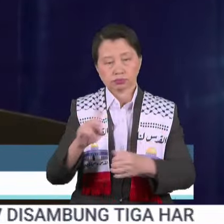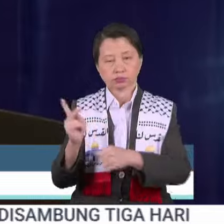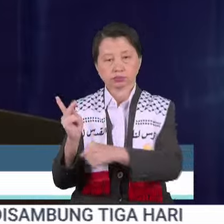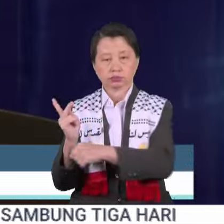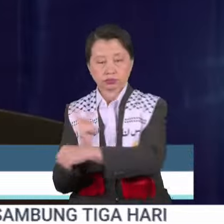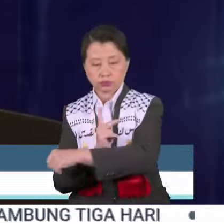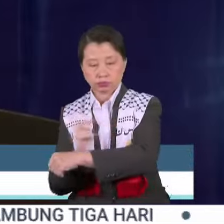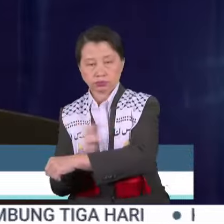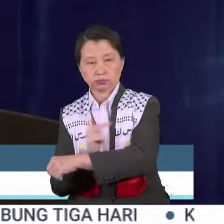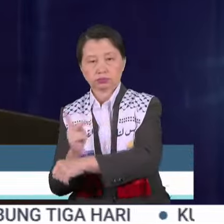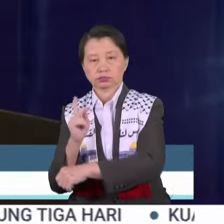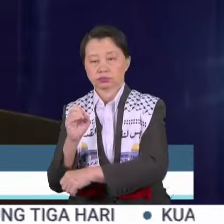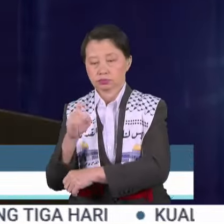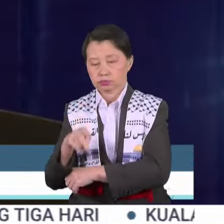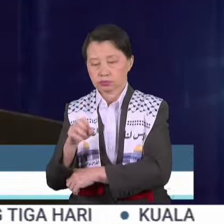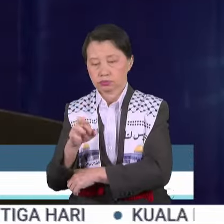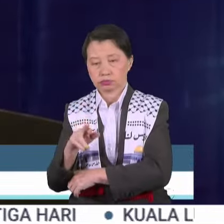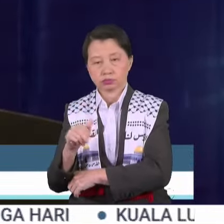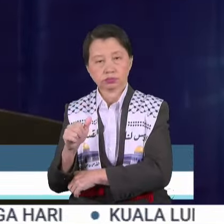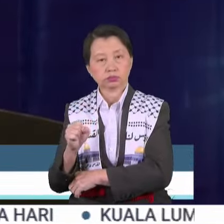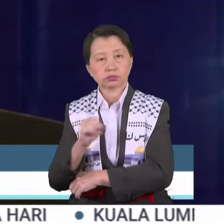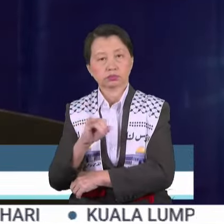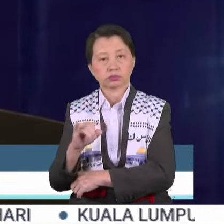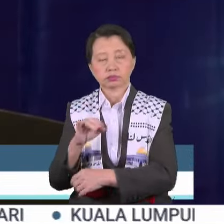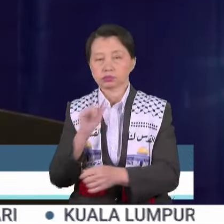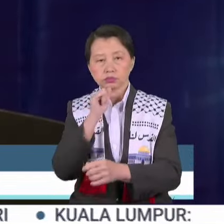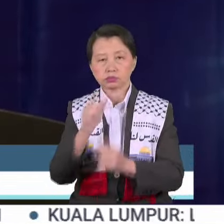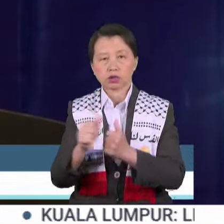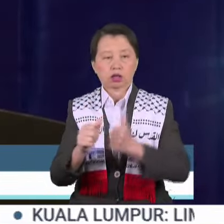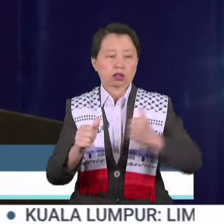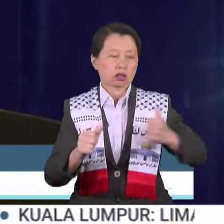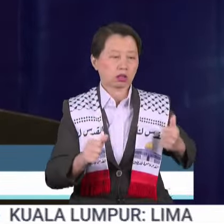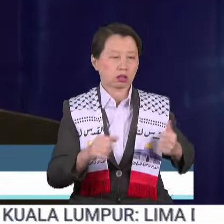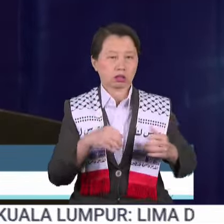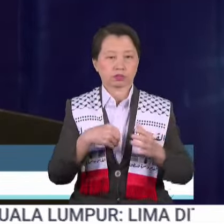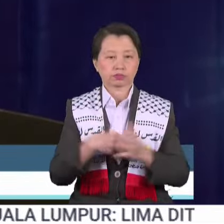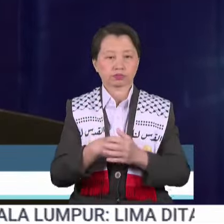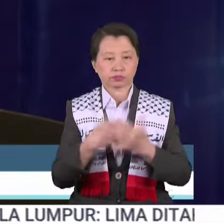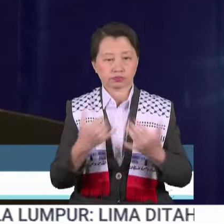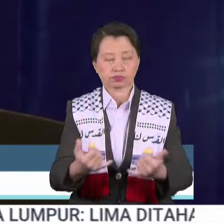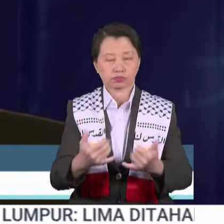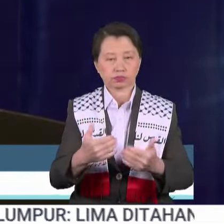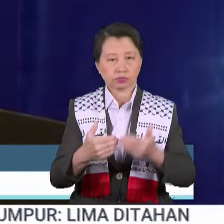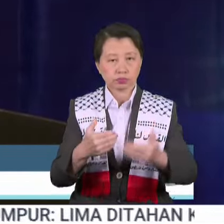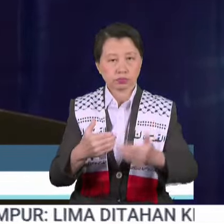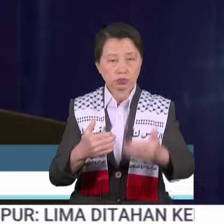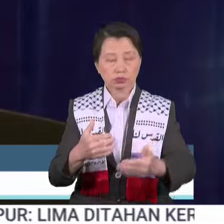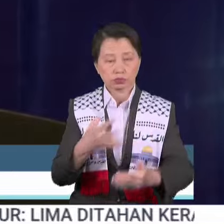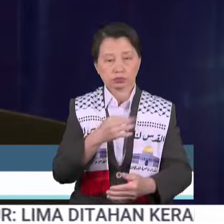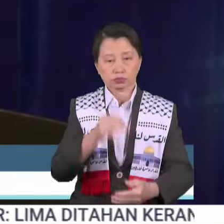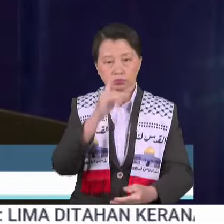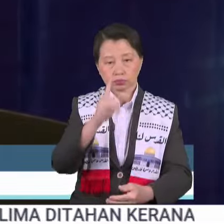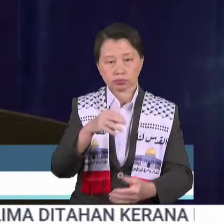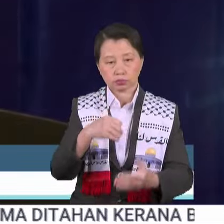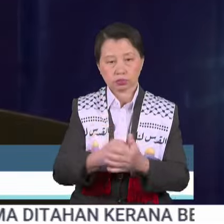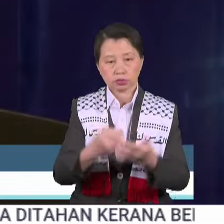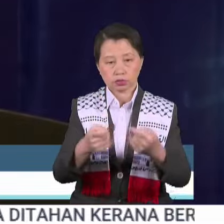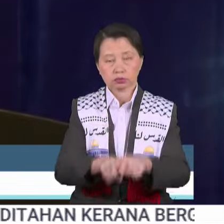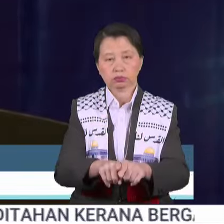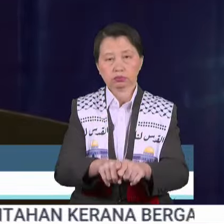koperasi tidak ketinggalan dalam arus digital ini dan memastikan proses digital ini